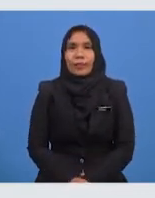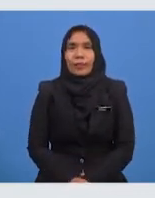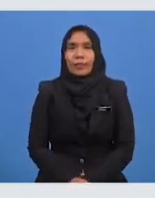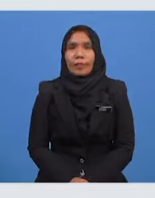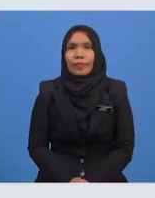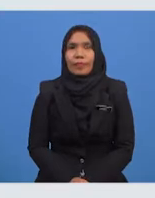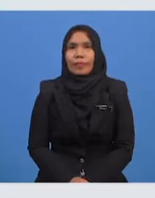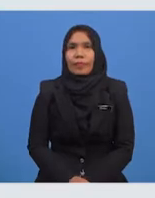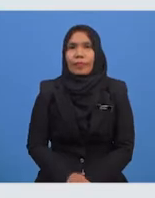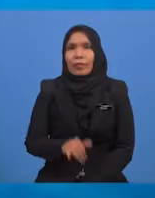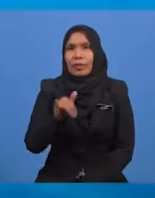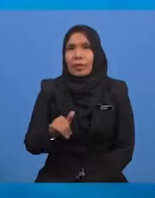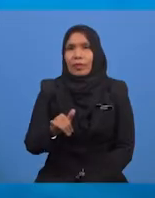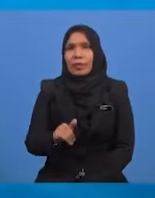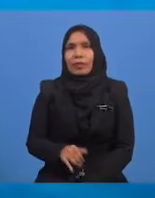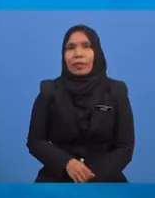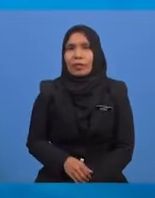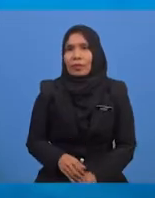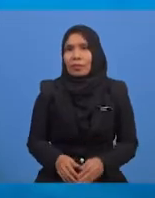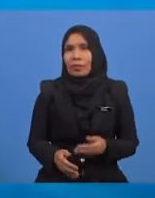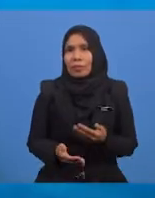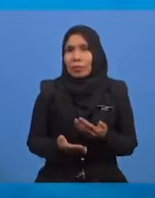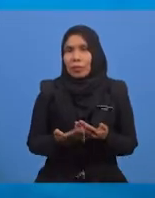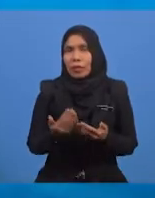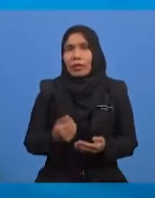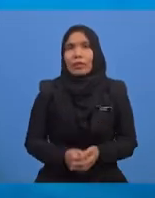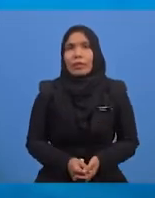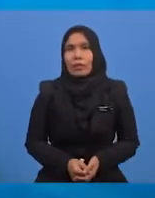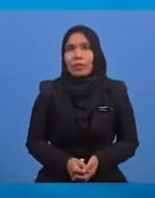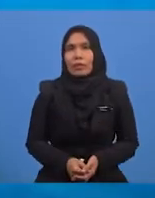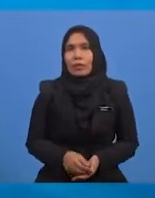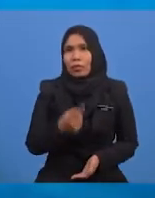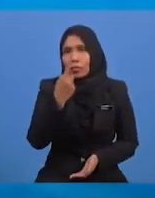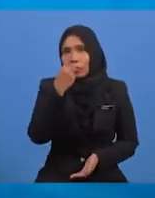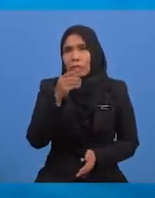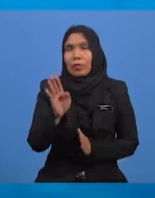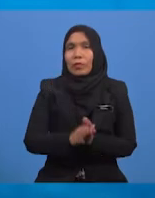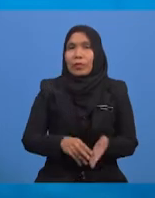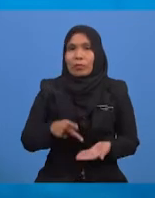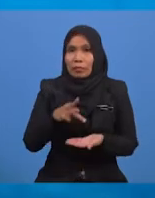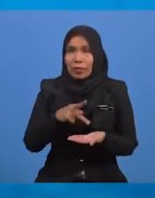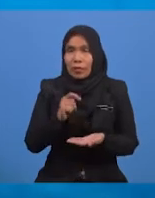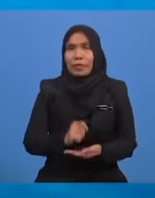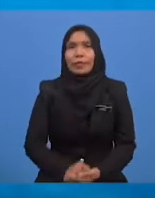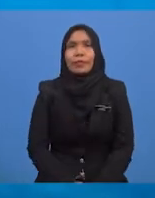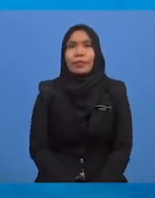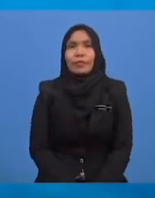paling berkesan dan digunakan dalam persediaan dan perancangan memerlukan sesebuah perniagaan.